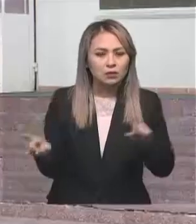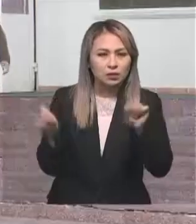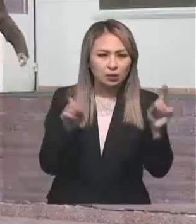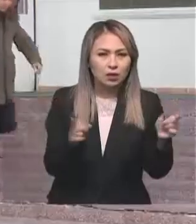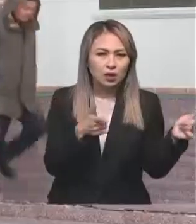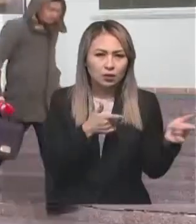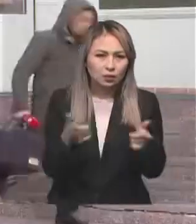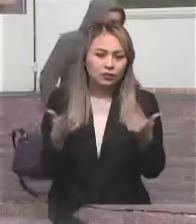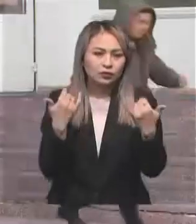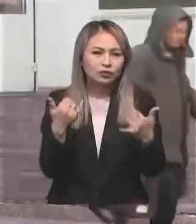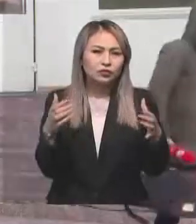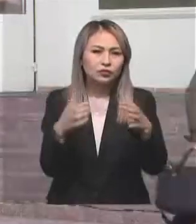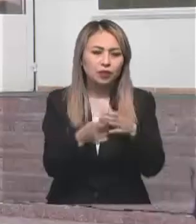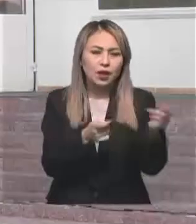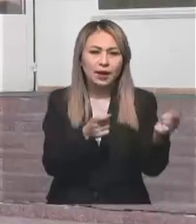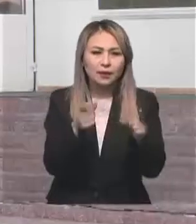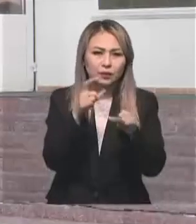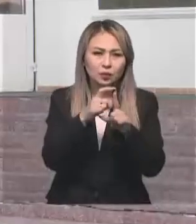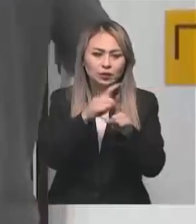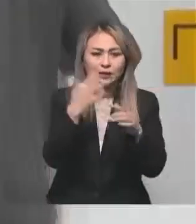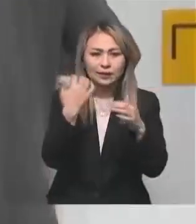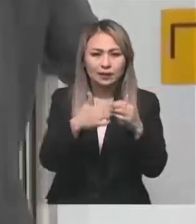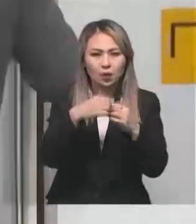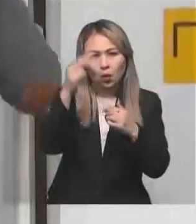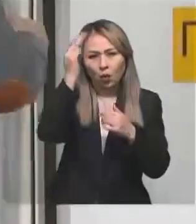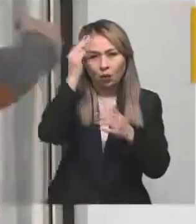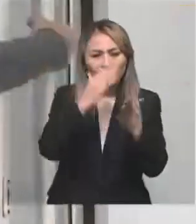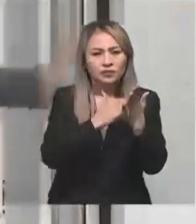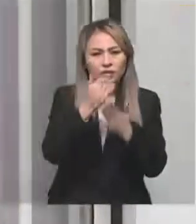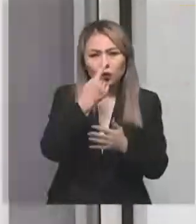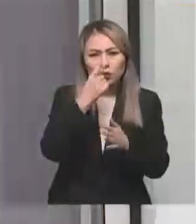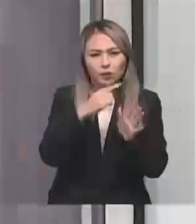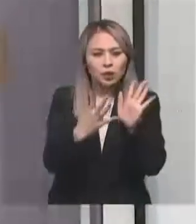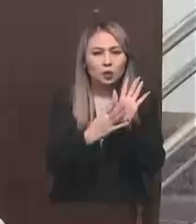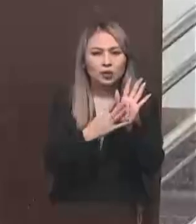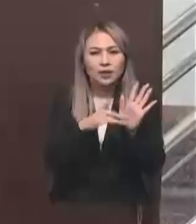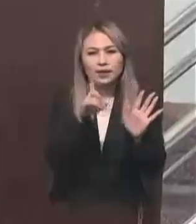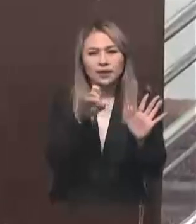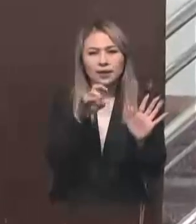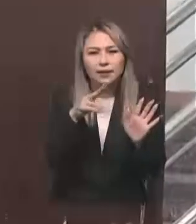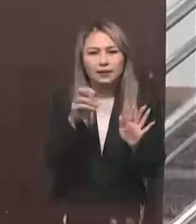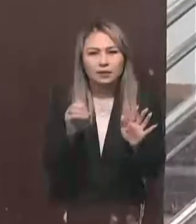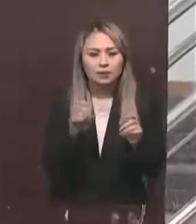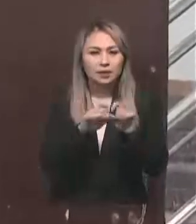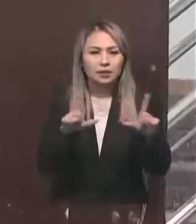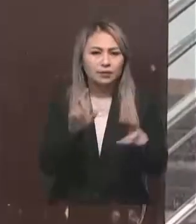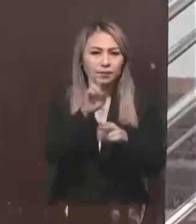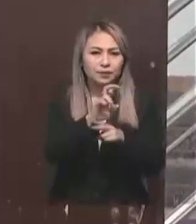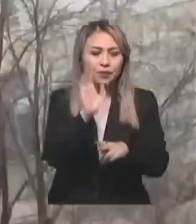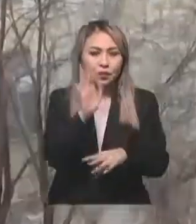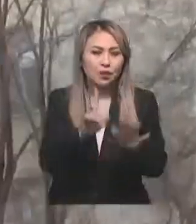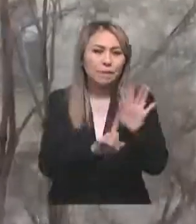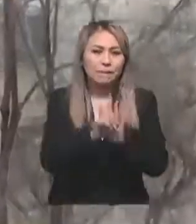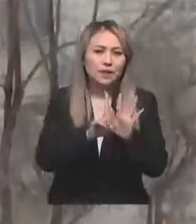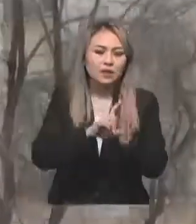дайынбыз. Әкімдік өкілдерінің сөзіне сүйенсек, орта және жоғары сынып оқушылары номері 9-шы Зерде мектебінің бұрынғы ғимаратына барады. Бастауыш